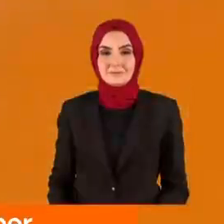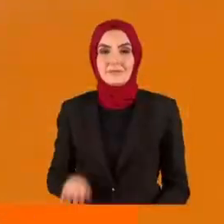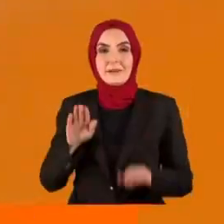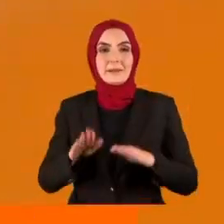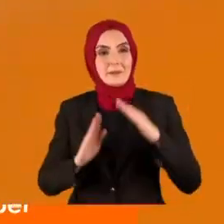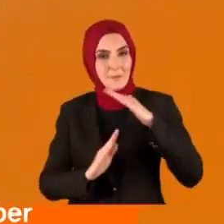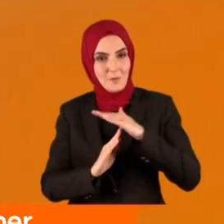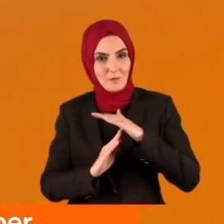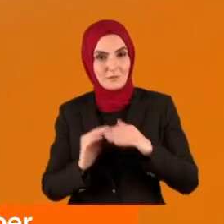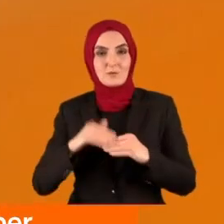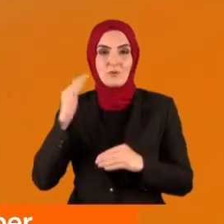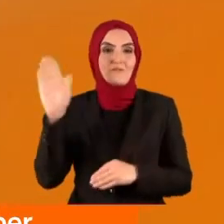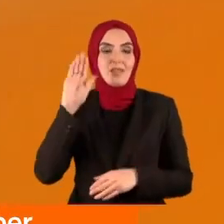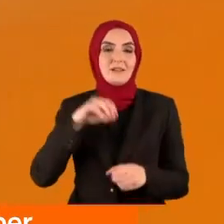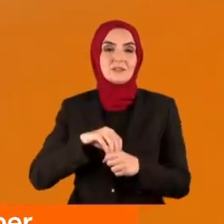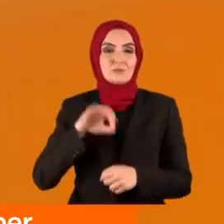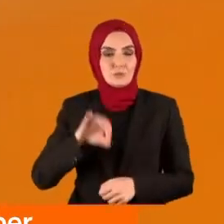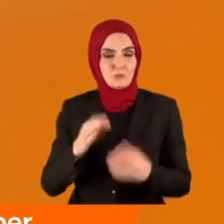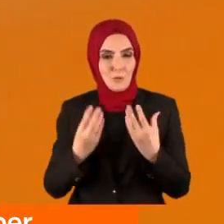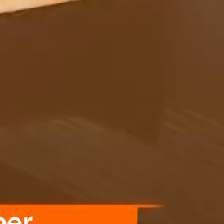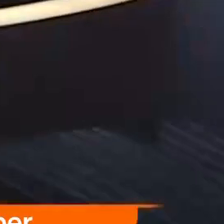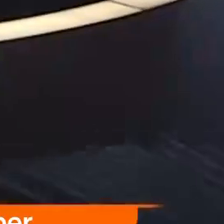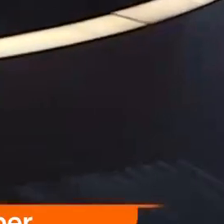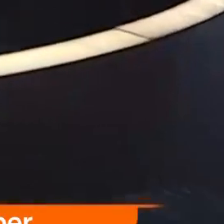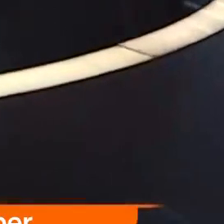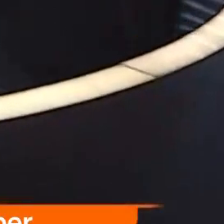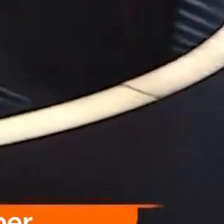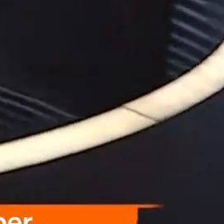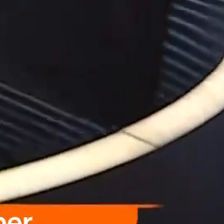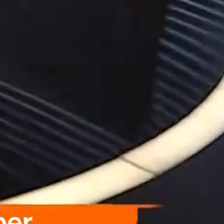Reklam arasına gidiyoruz, ardından veda etmek için burada olacağız.